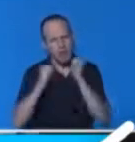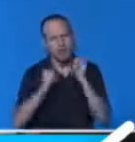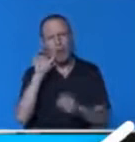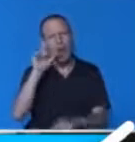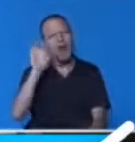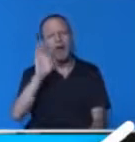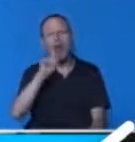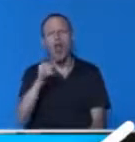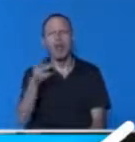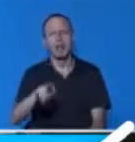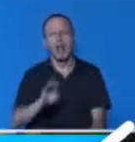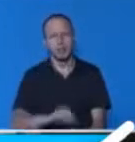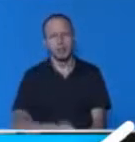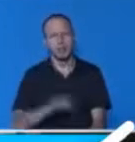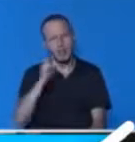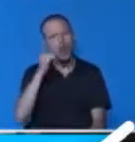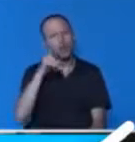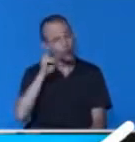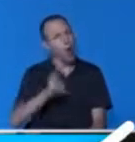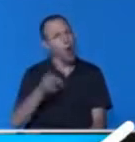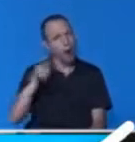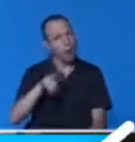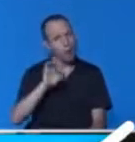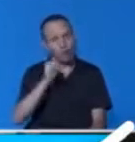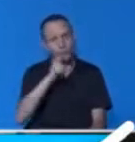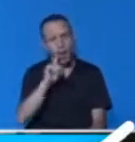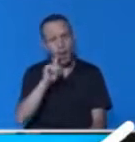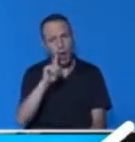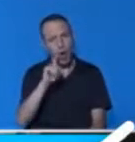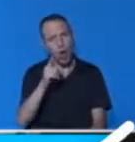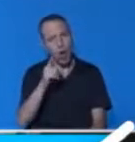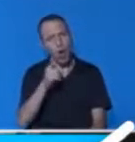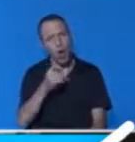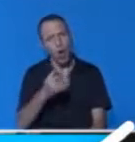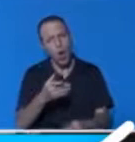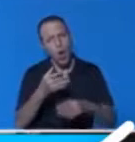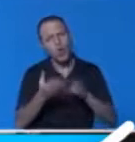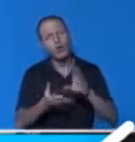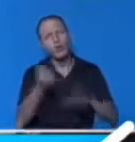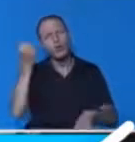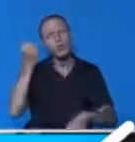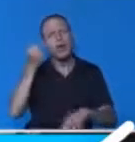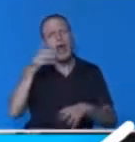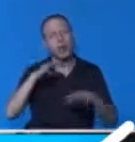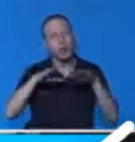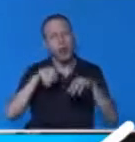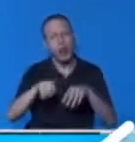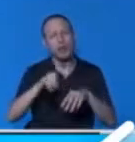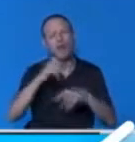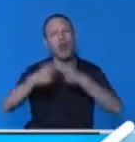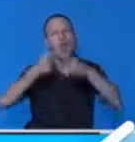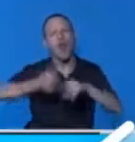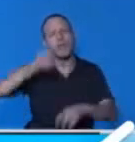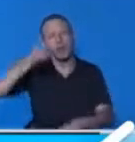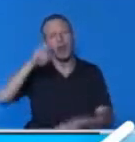לא מתה. נכון שהיא עלולה למות אם היא לא תוצא מהממשלה הזאת ולא תוחלף ההנהגה שלה, היא אכן תיעלם אל